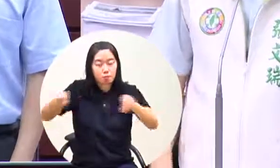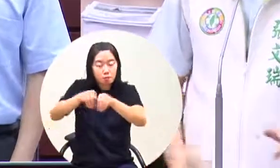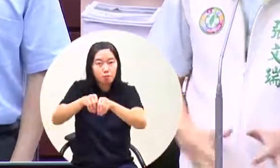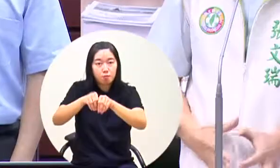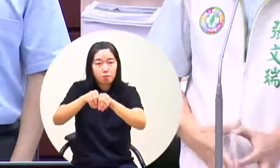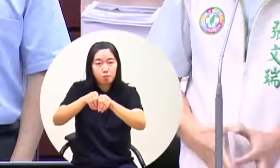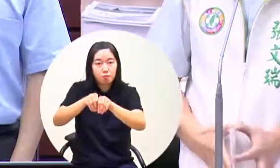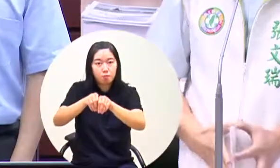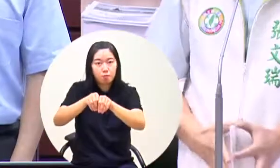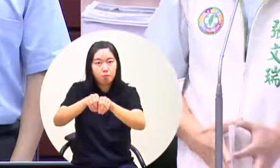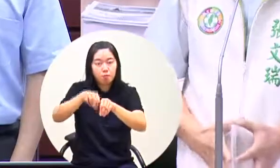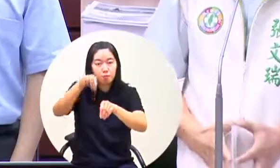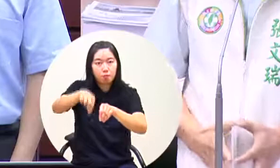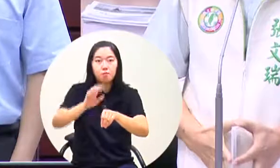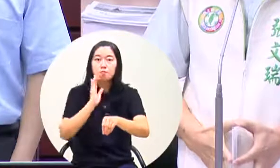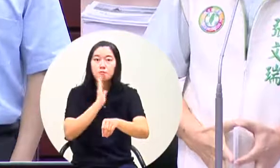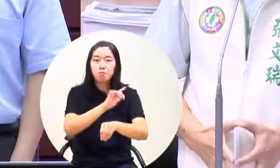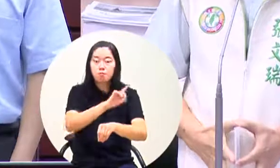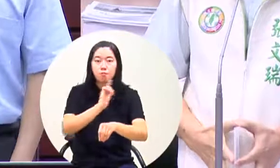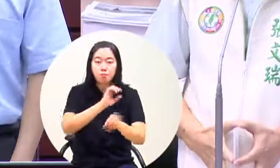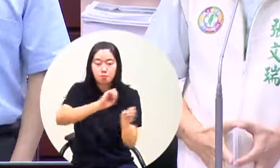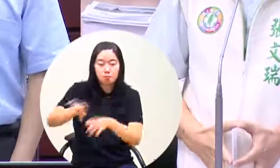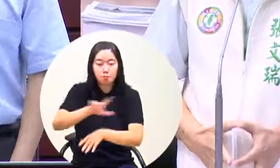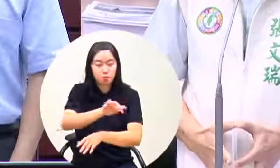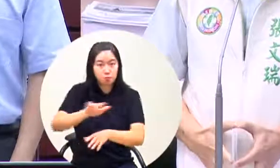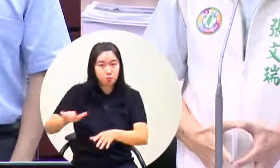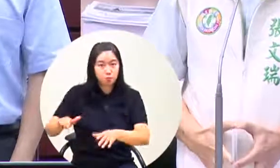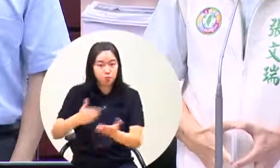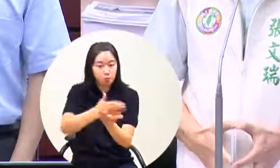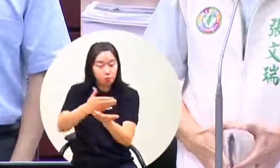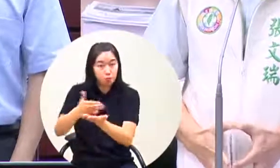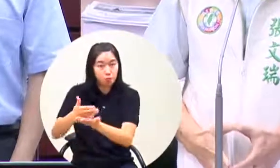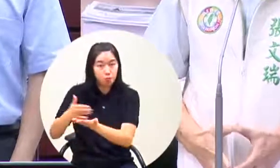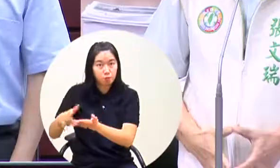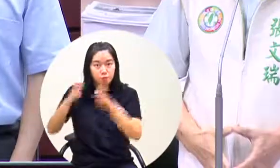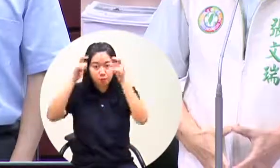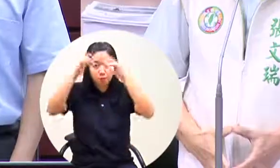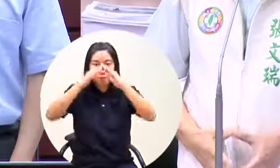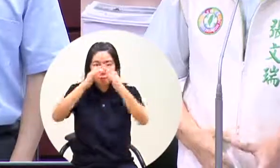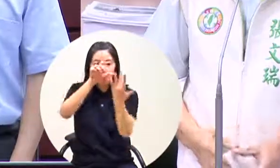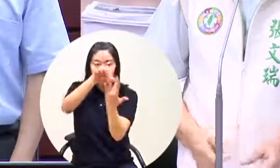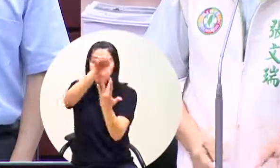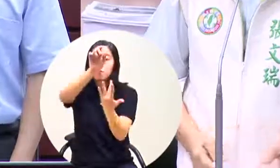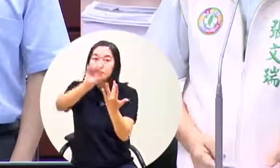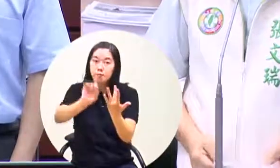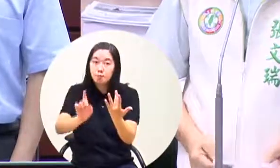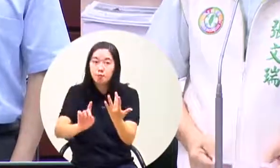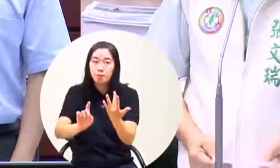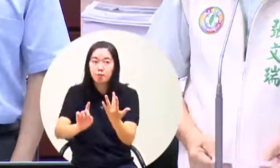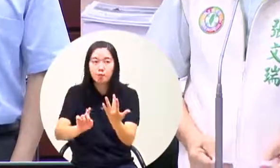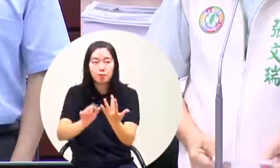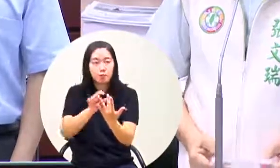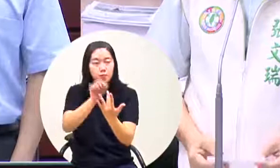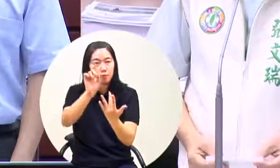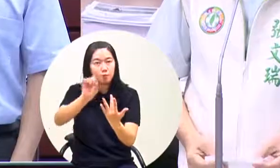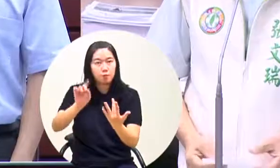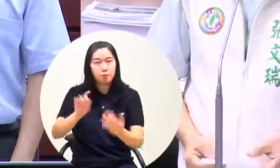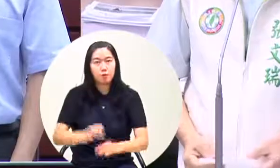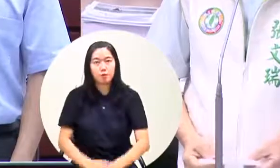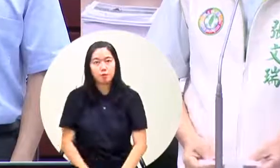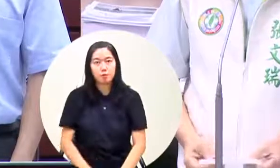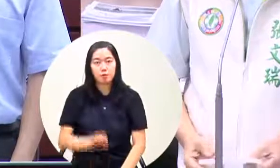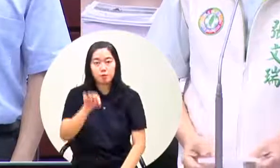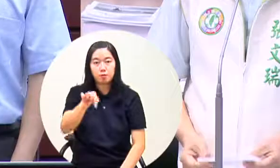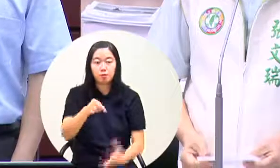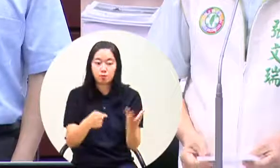个废弃物的一个处理哈，安即马高雄市采取的一个政策就是以量易量，